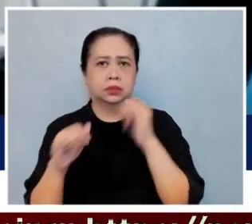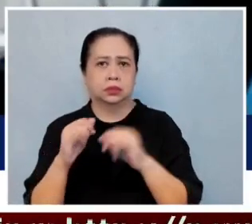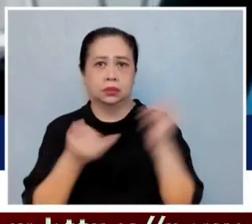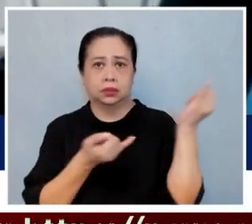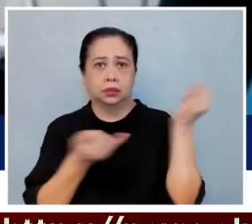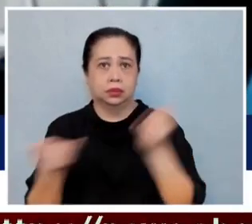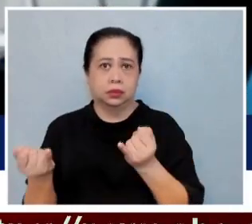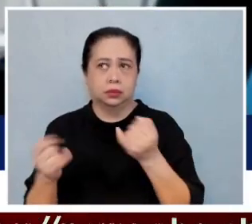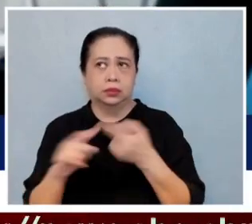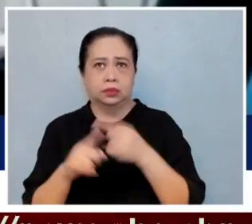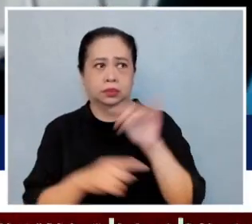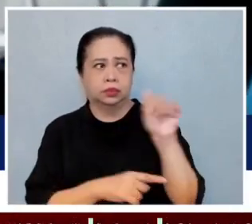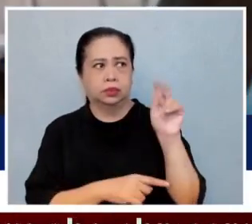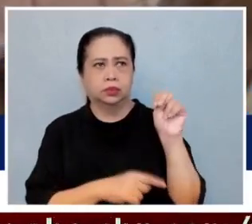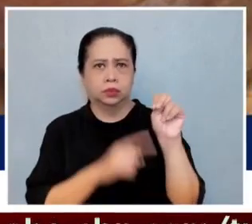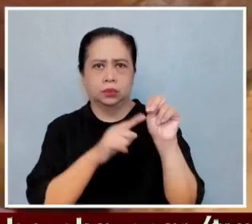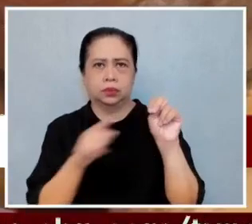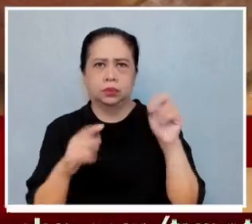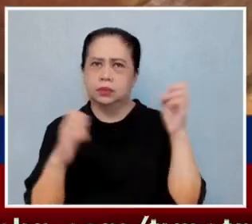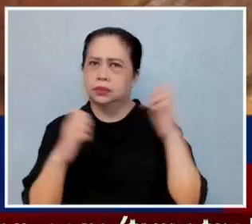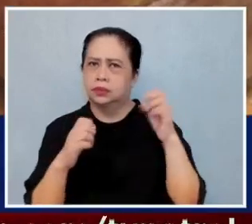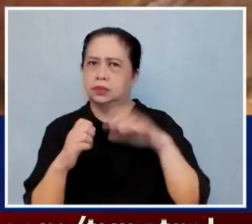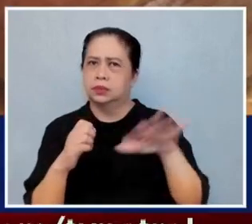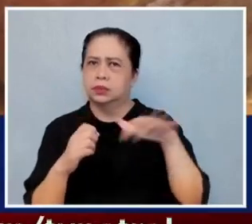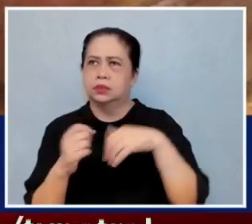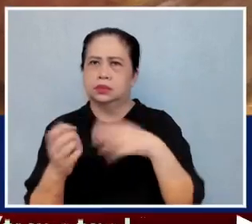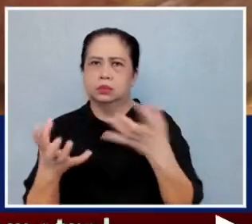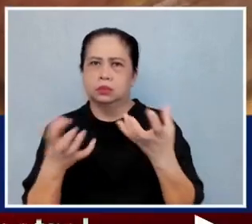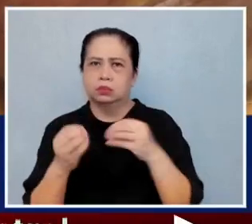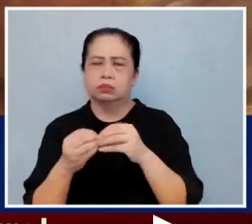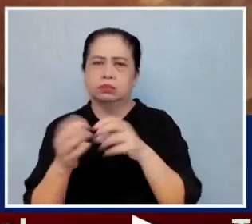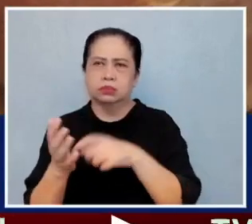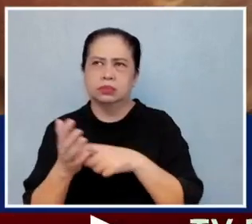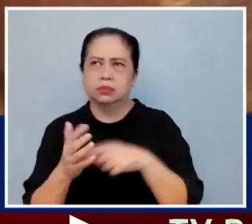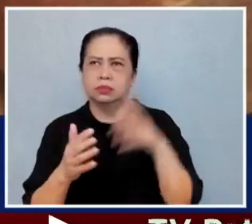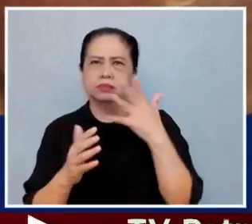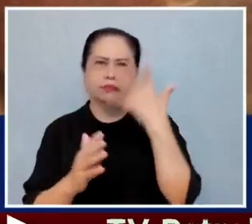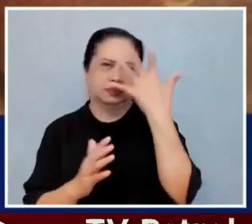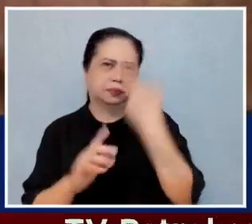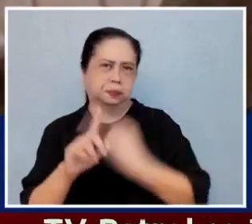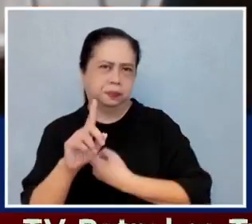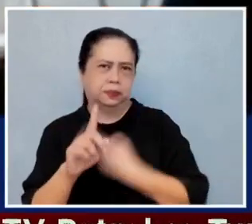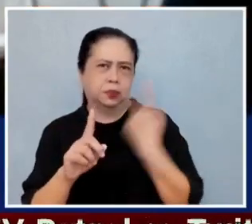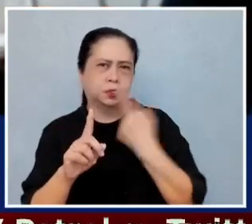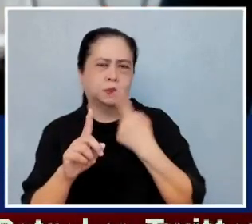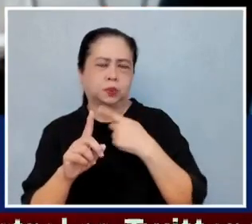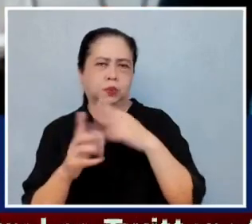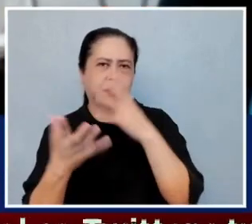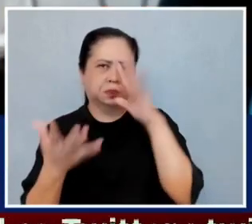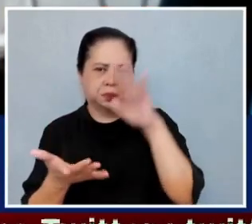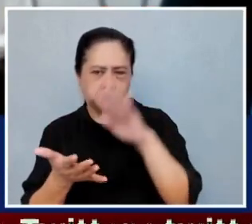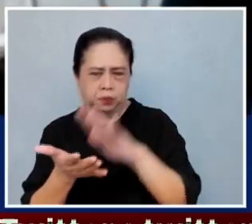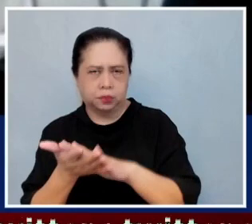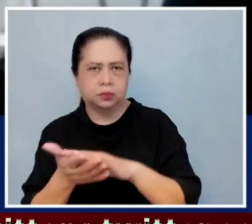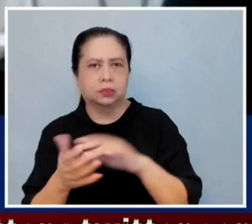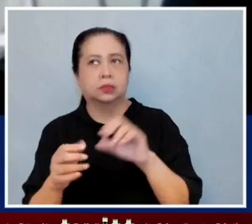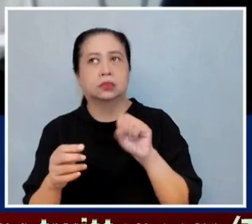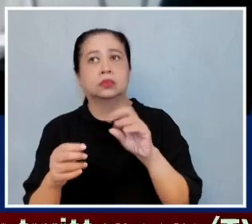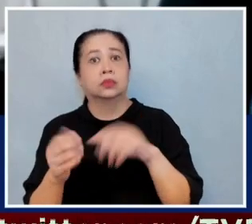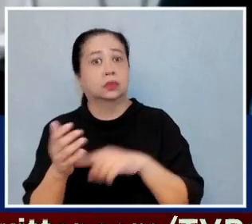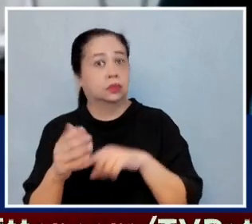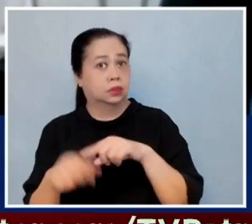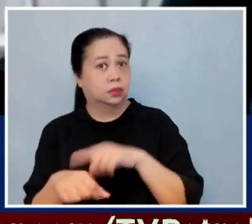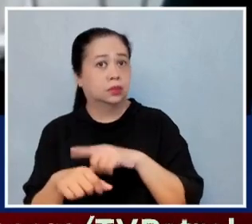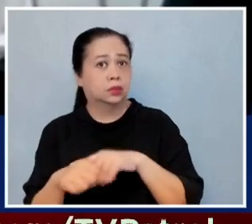last imported from January, we expected that demand will be last only 5 months. That's why at this time po,